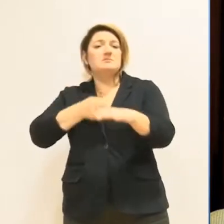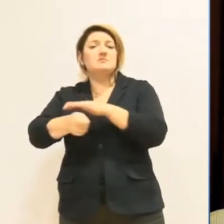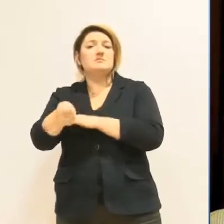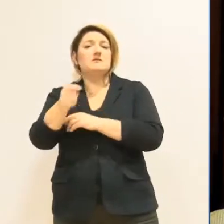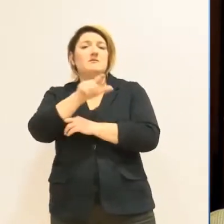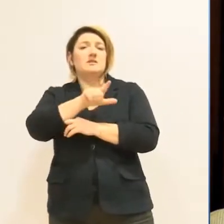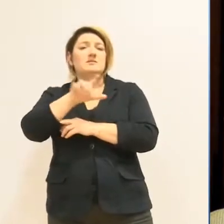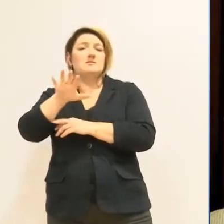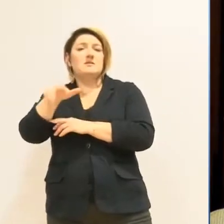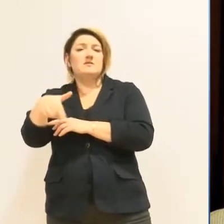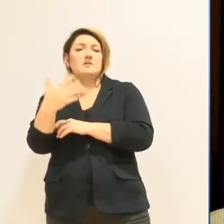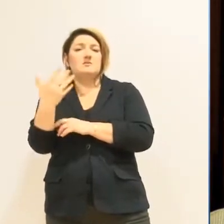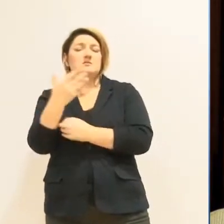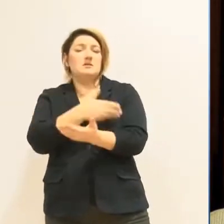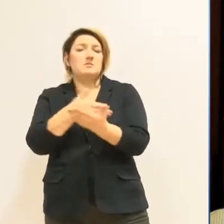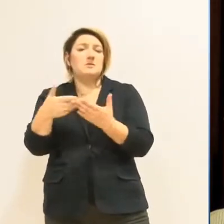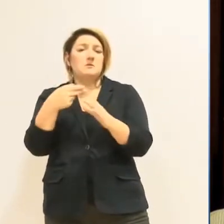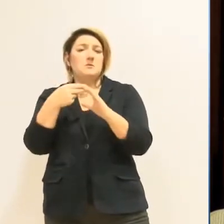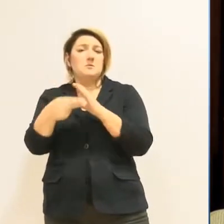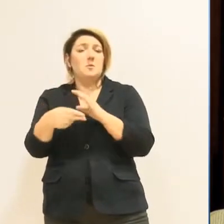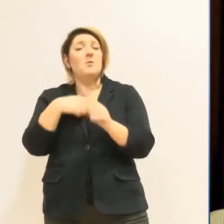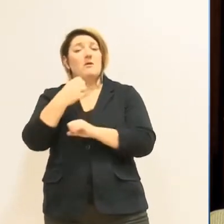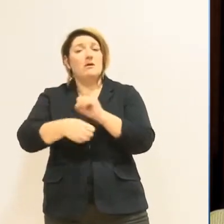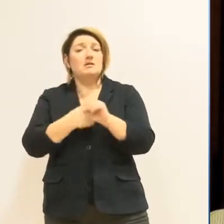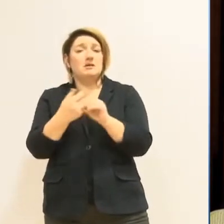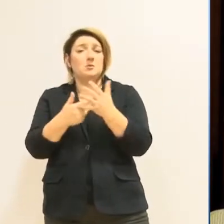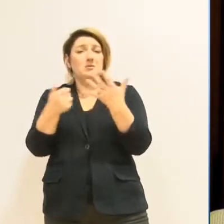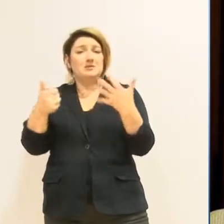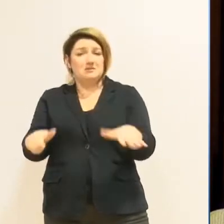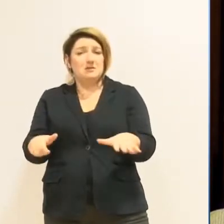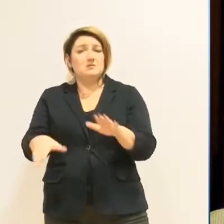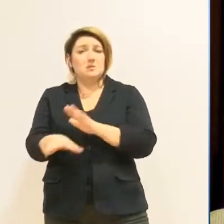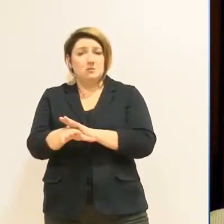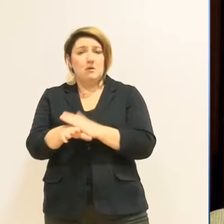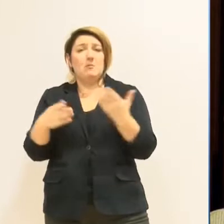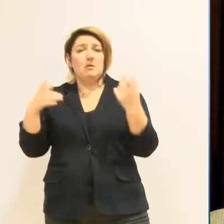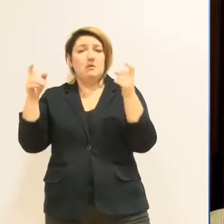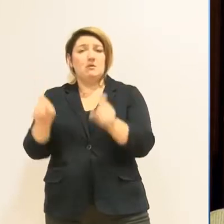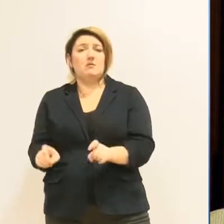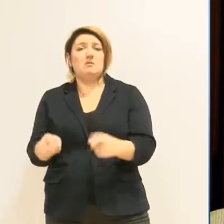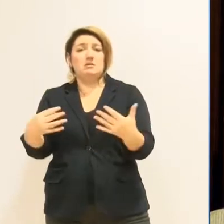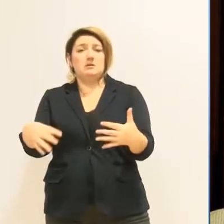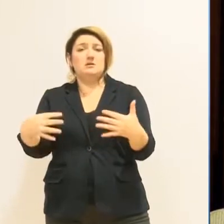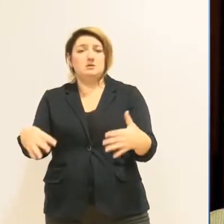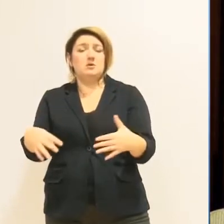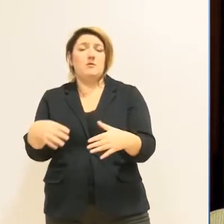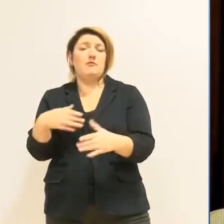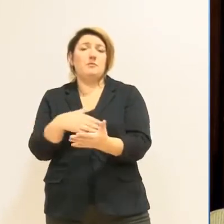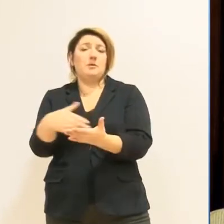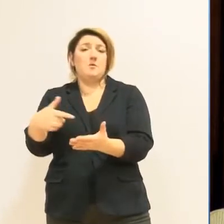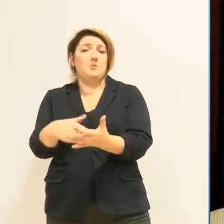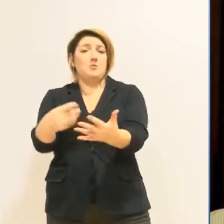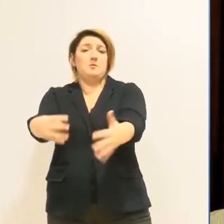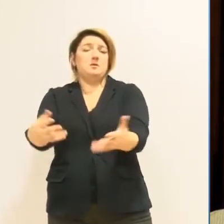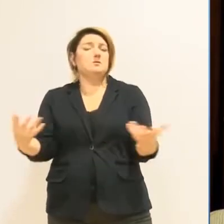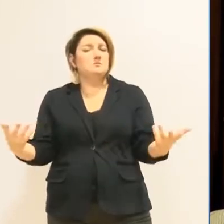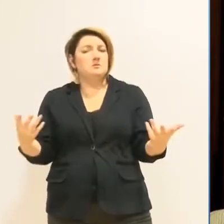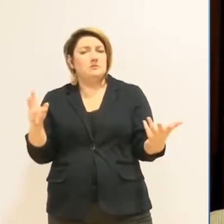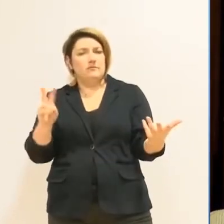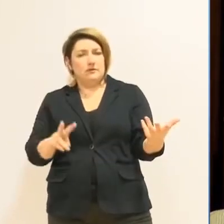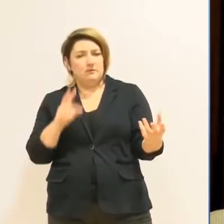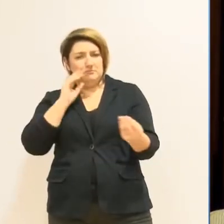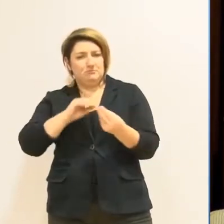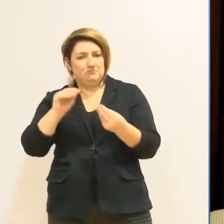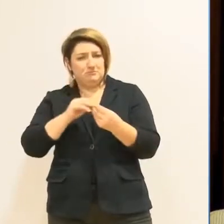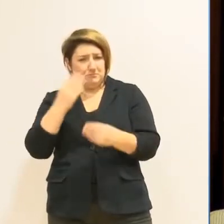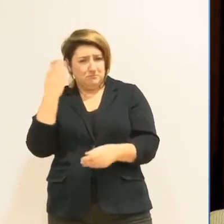de 25,5 millions en 2016. Elle n'est plus que de 19 millions dans ce budget. À qui feront-on croire que les besoins